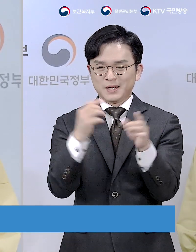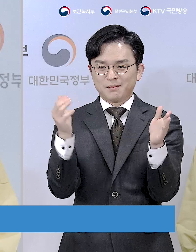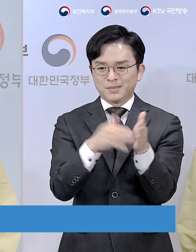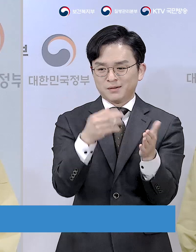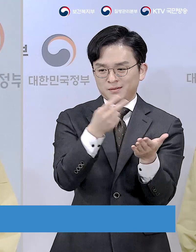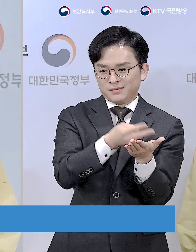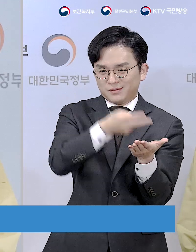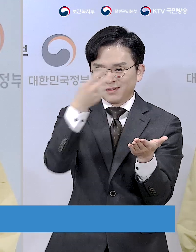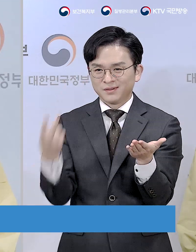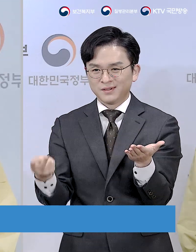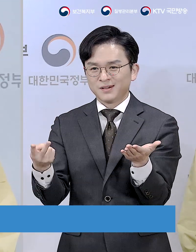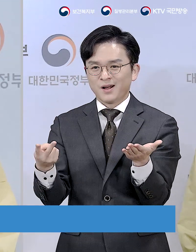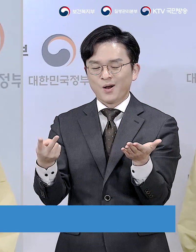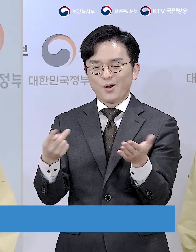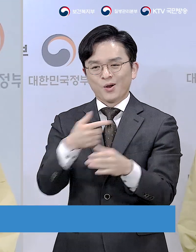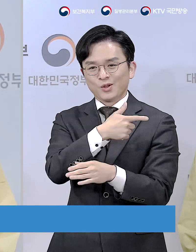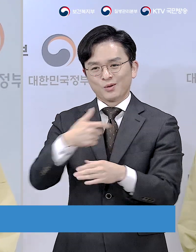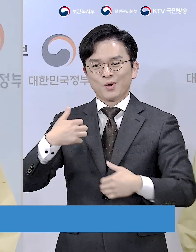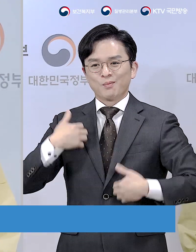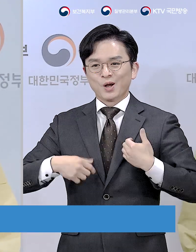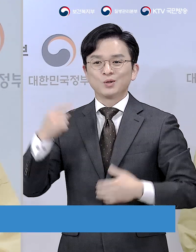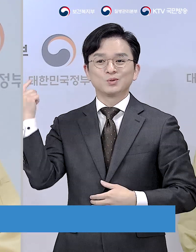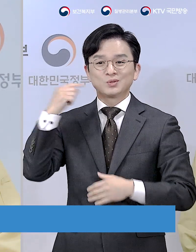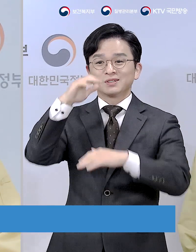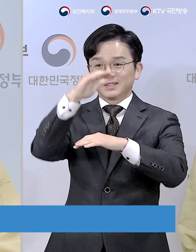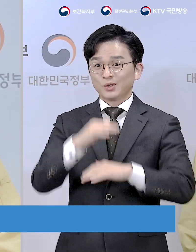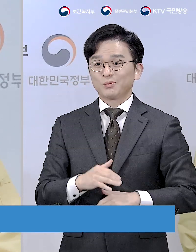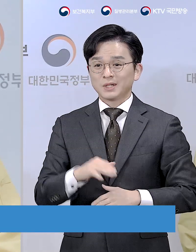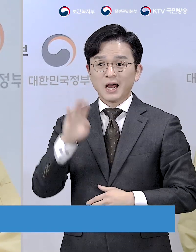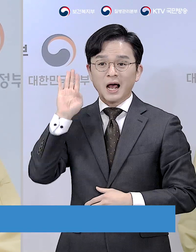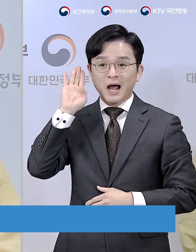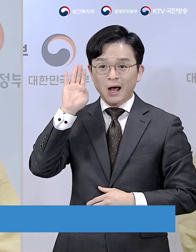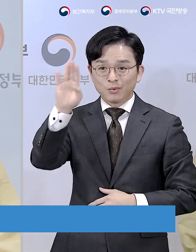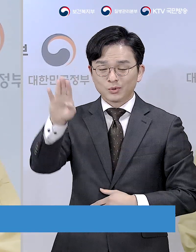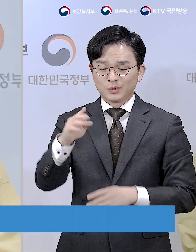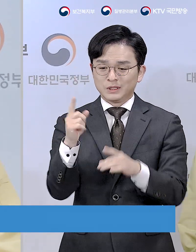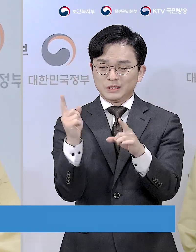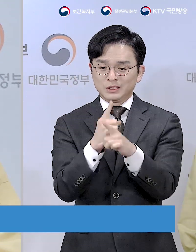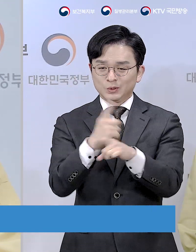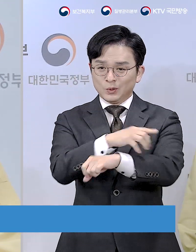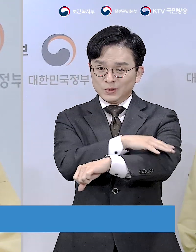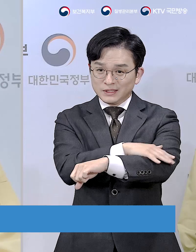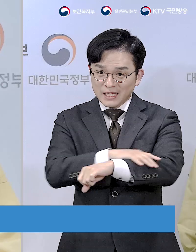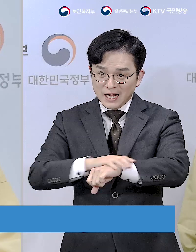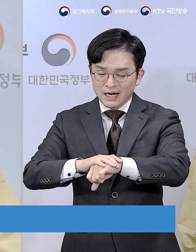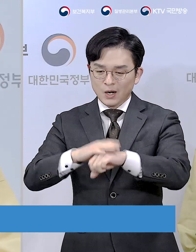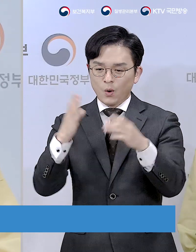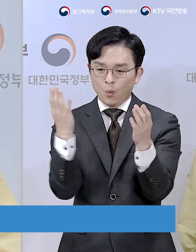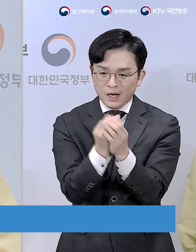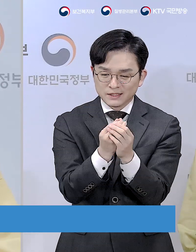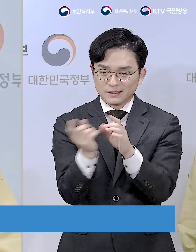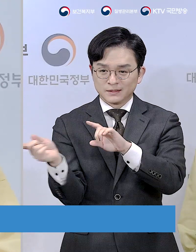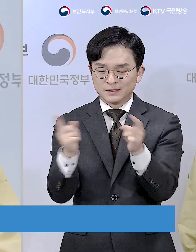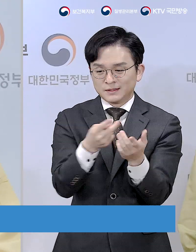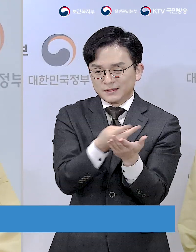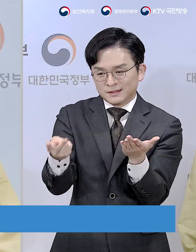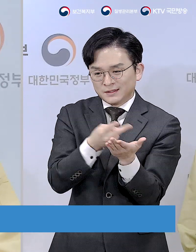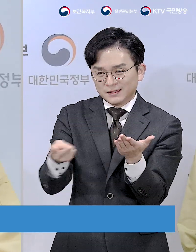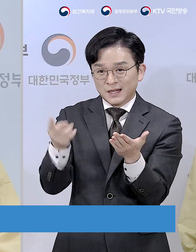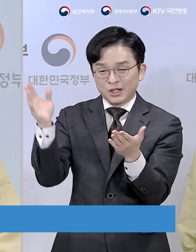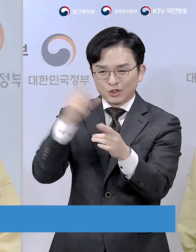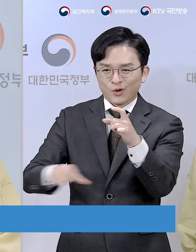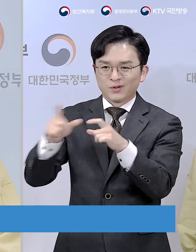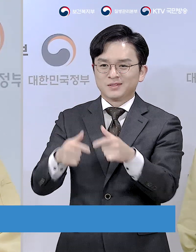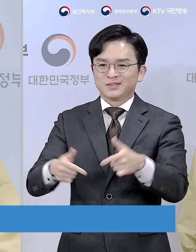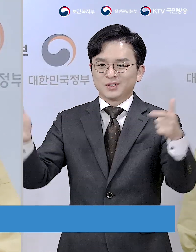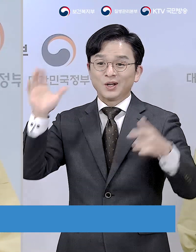완치 판정을 받고 금명간에 퇴소할 예정이라는 반가운 소식을 함께 전해드리며 향후에도 건강하게